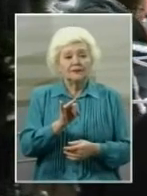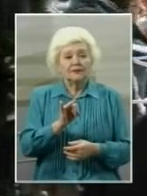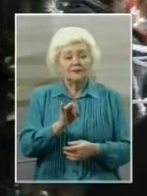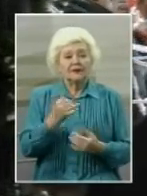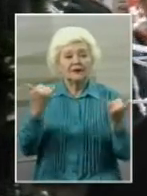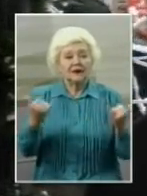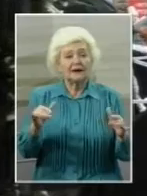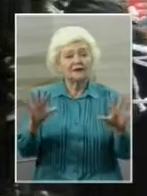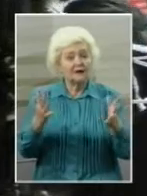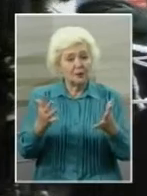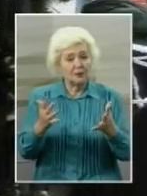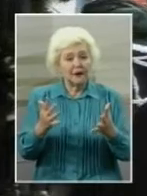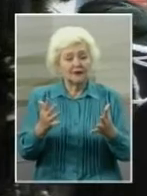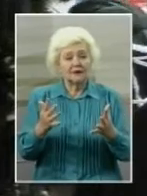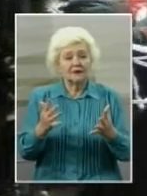на даний момент